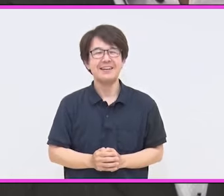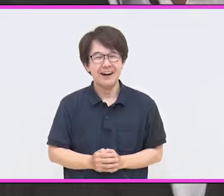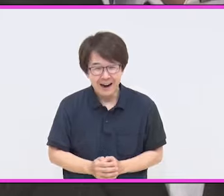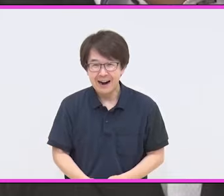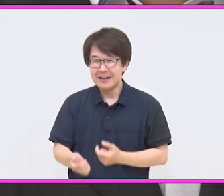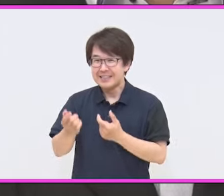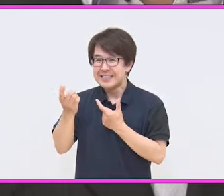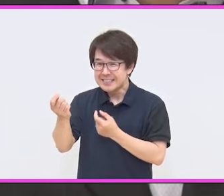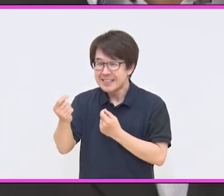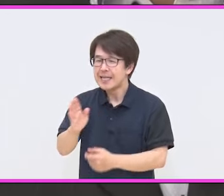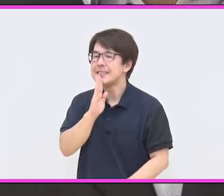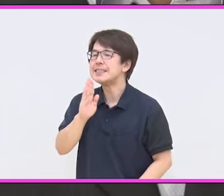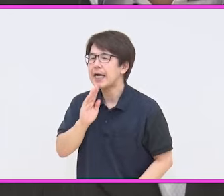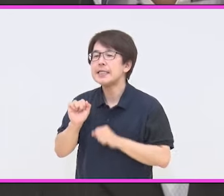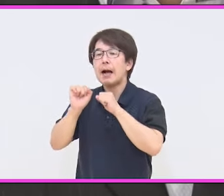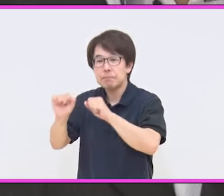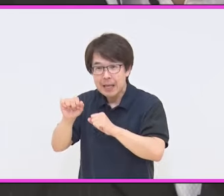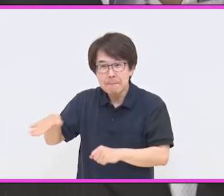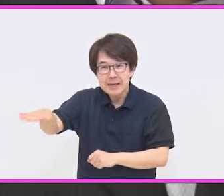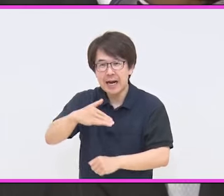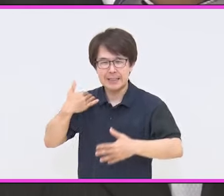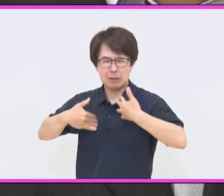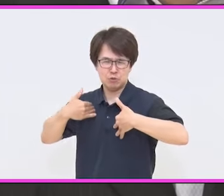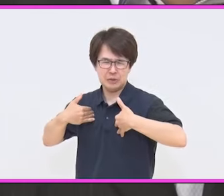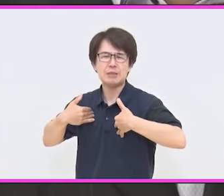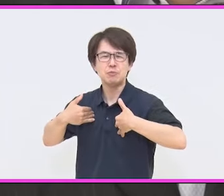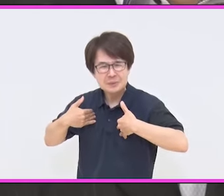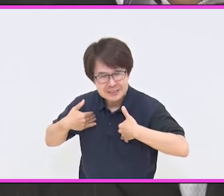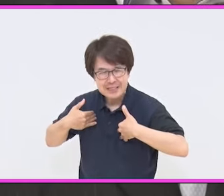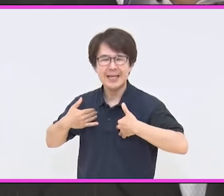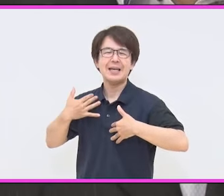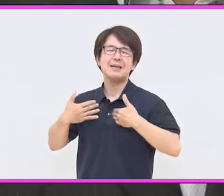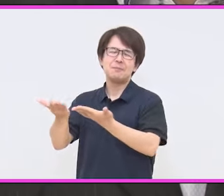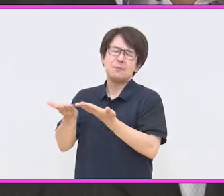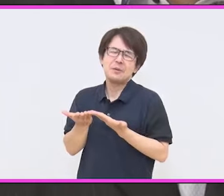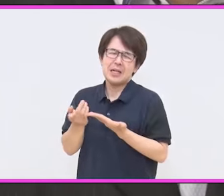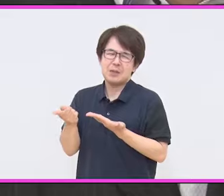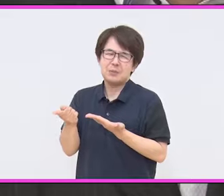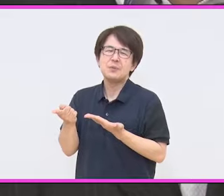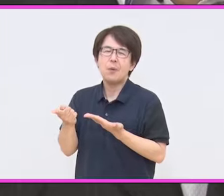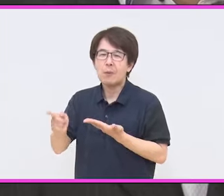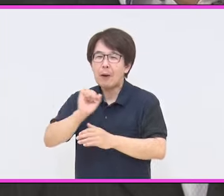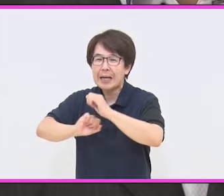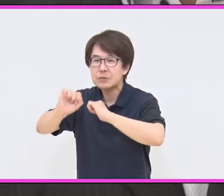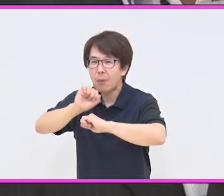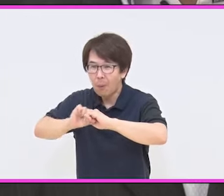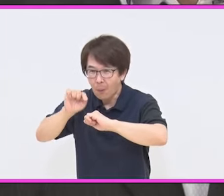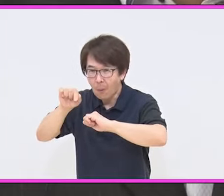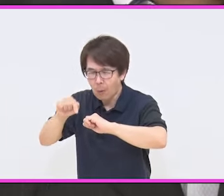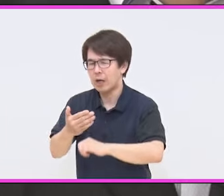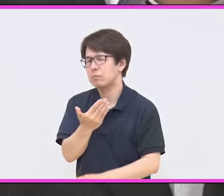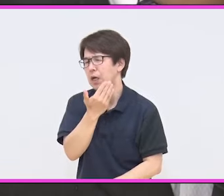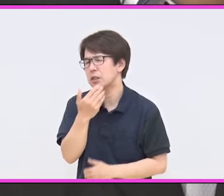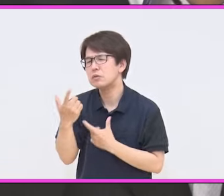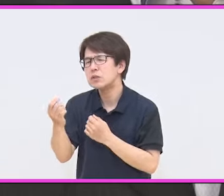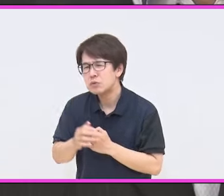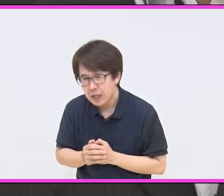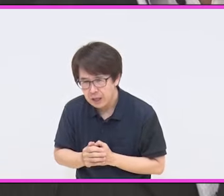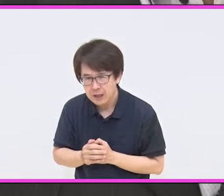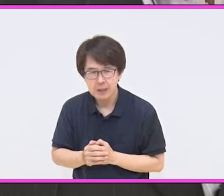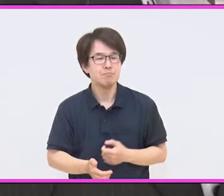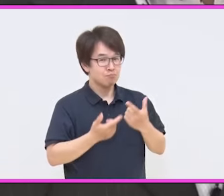れ合ってやってるとやっぱみんな楽しんでるし、うん、喜んでくれたりするってそういう活動が大事なんでしょうね。そうですね、 大